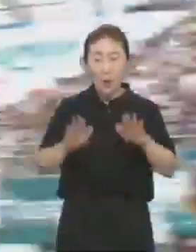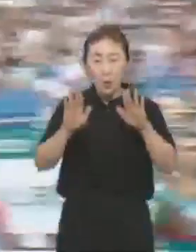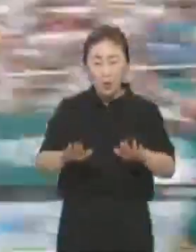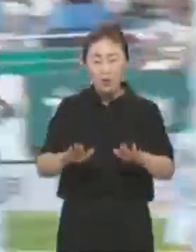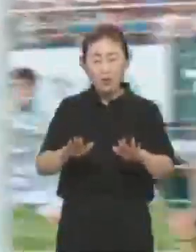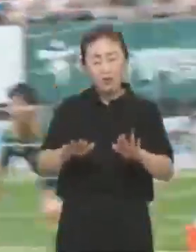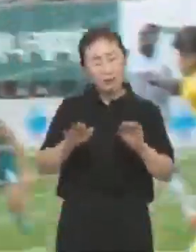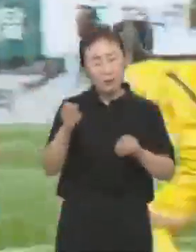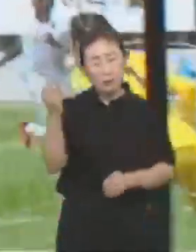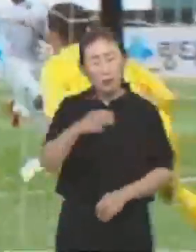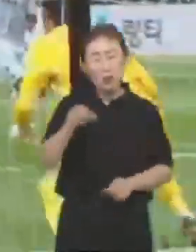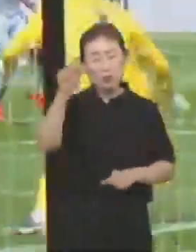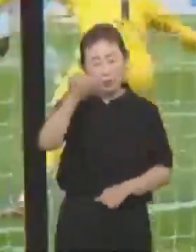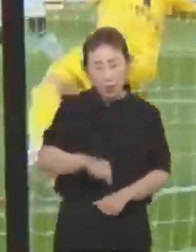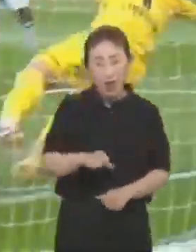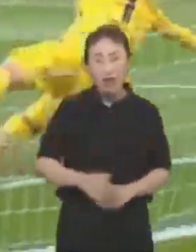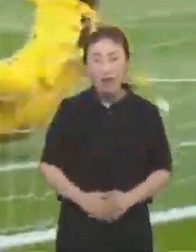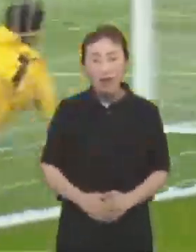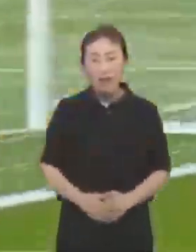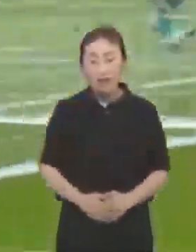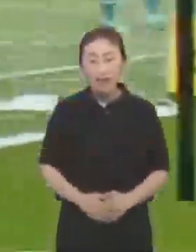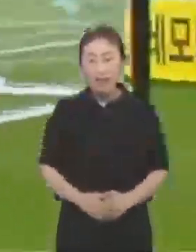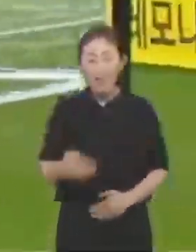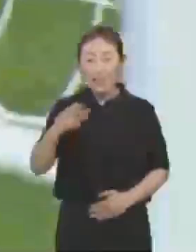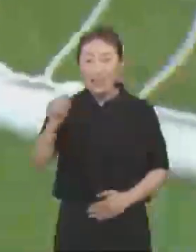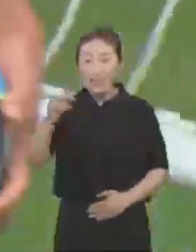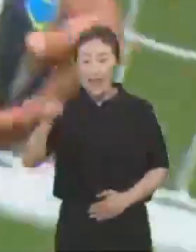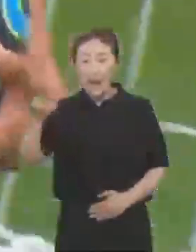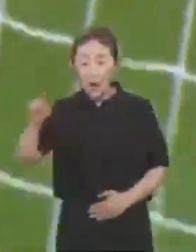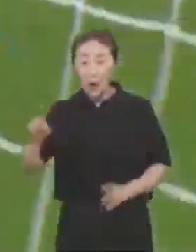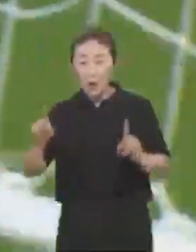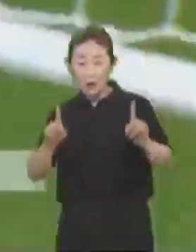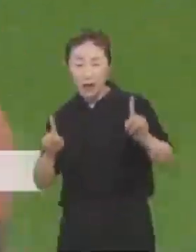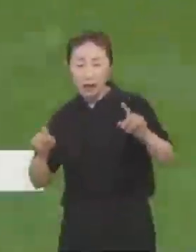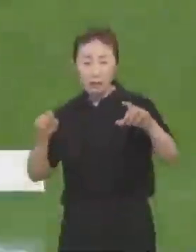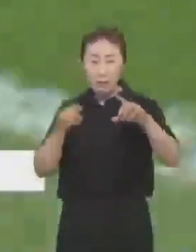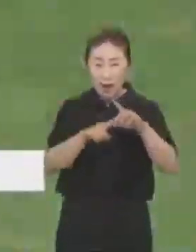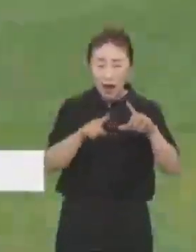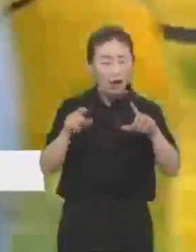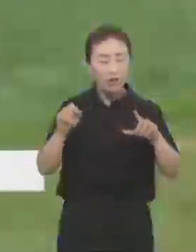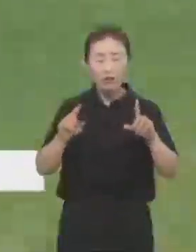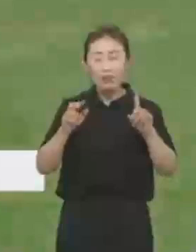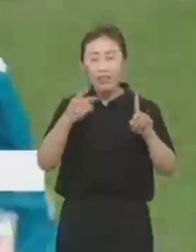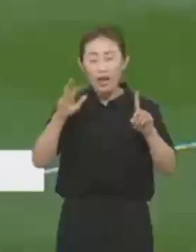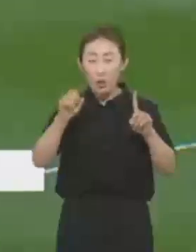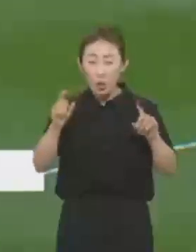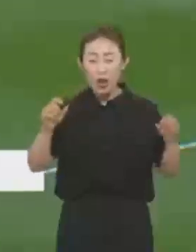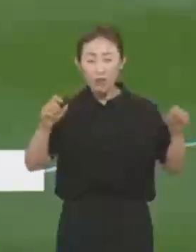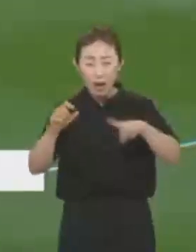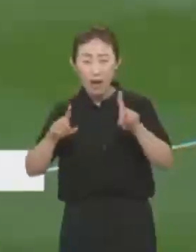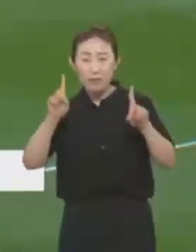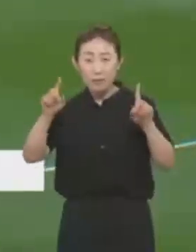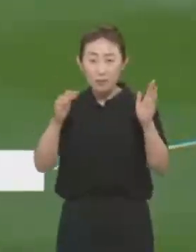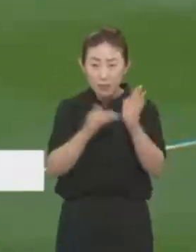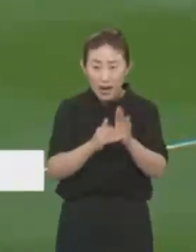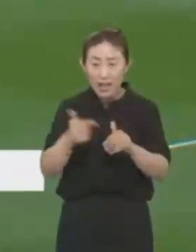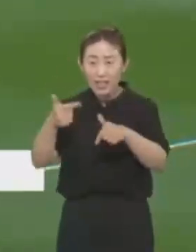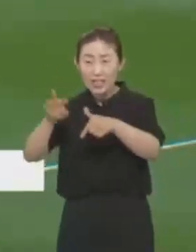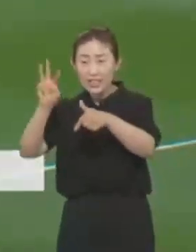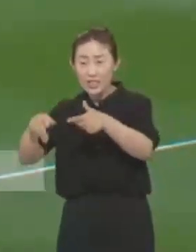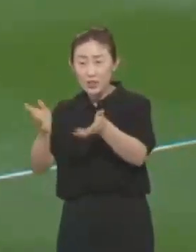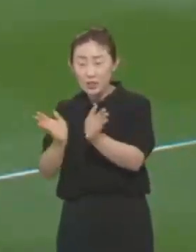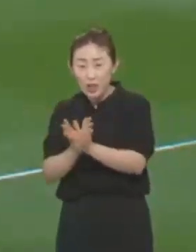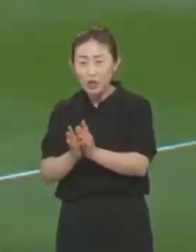아쉬운 패배를 기록했습니다. 티어고가 후반 추격하는 골을 넣긴 했지만 인천 유나이티드의 공격수